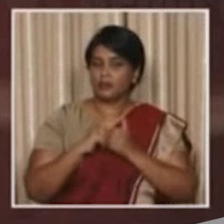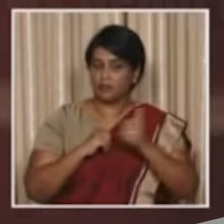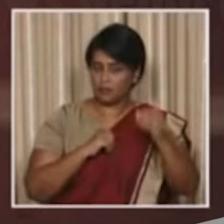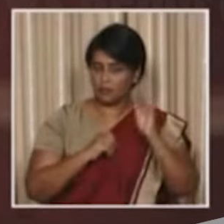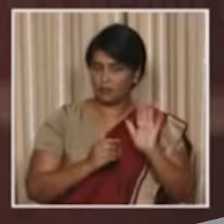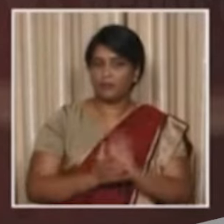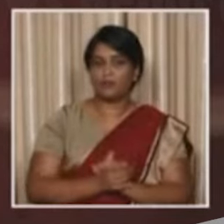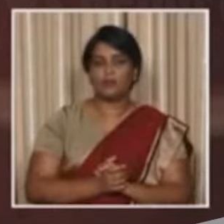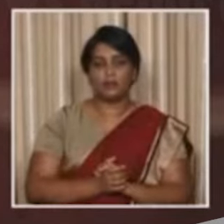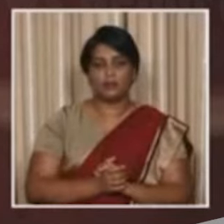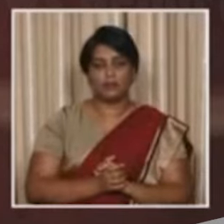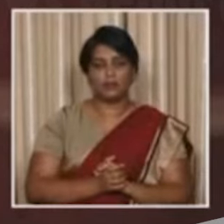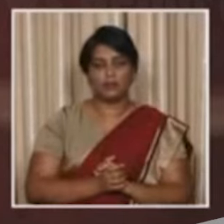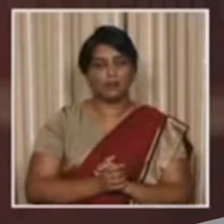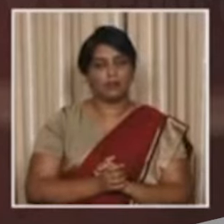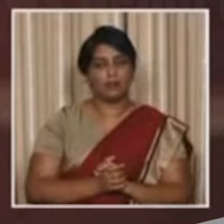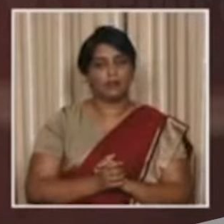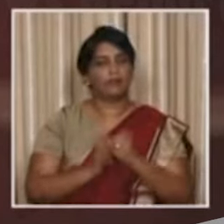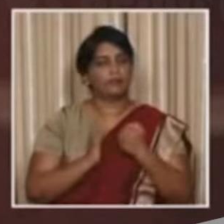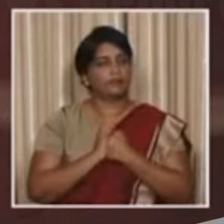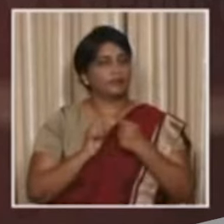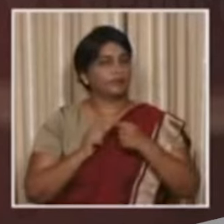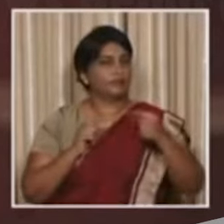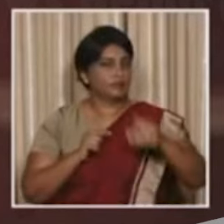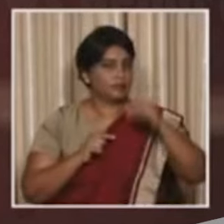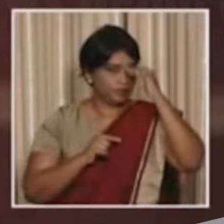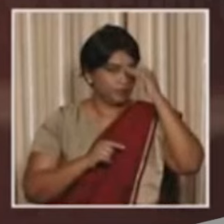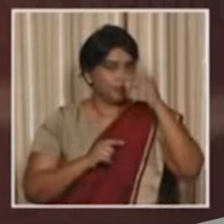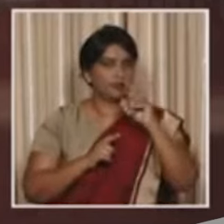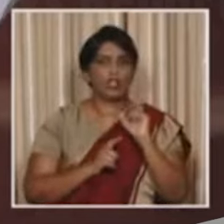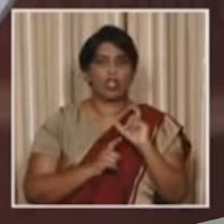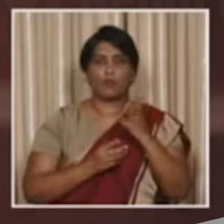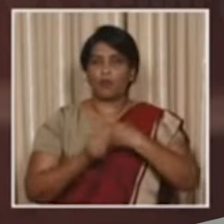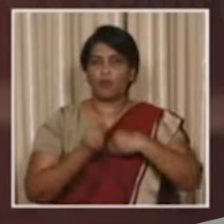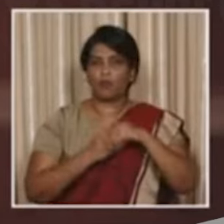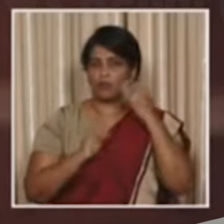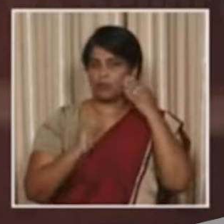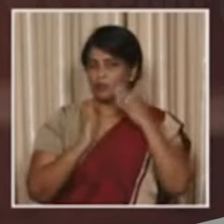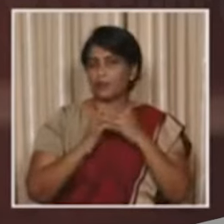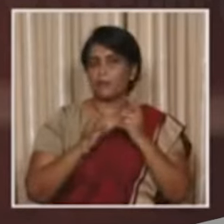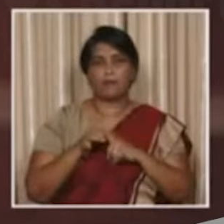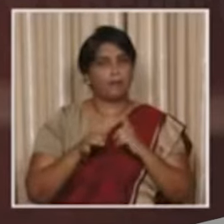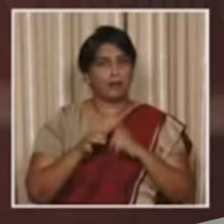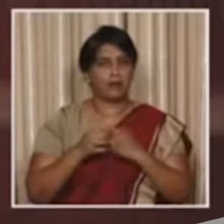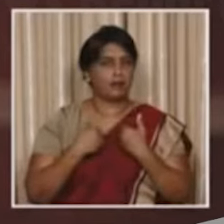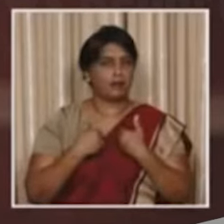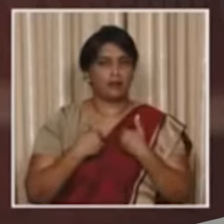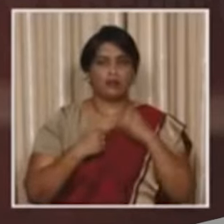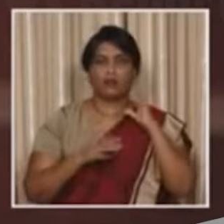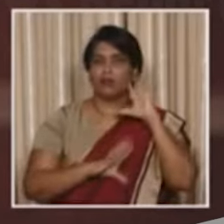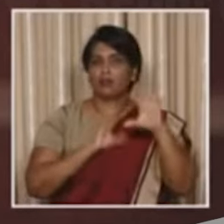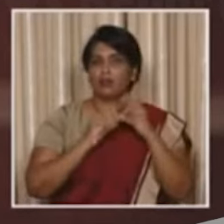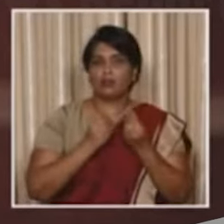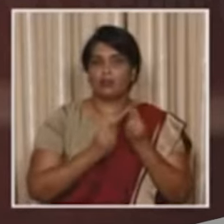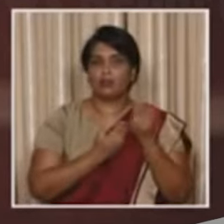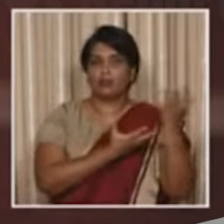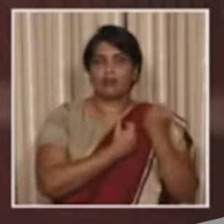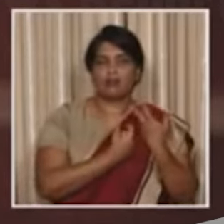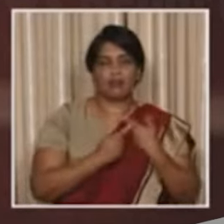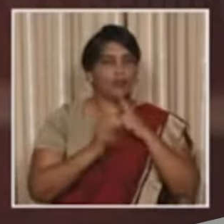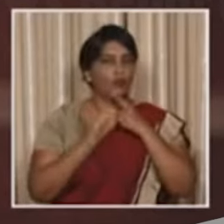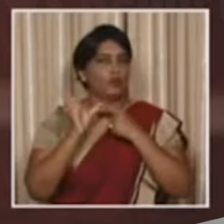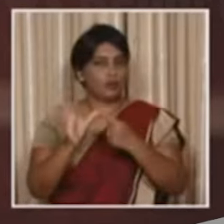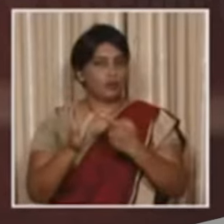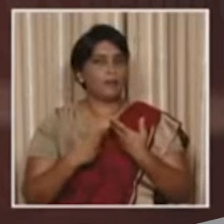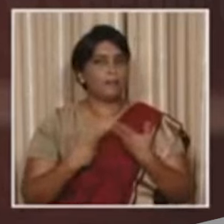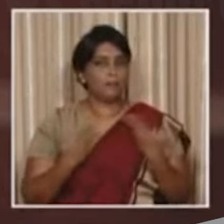තිබෙනවා. ගරු විපක්ෂ නායකතුමා ආපු මේ කාබනික පොර පිළිබඳ ප්‍රශ්නෙත් නම් මට තොරතුරු ලබා ගන්න නැතු උත්තර දෙන්න